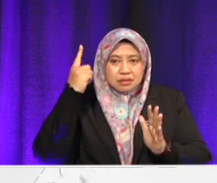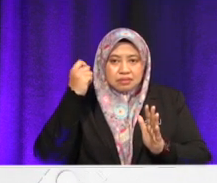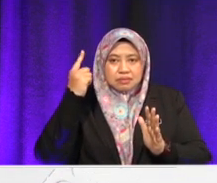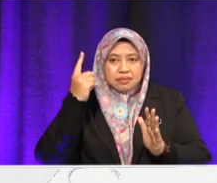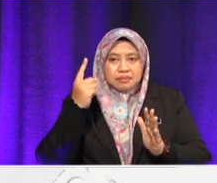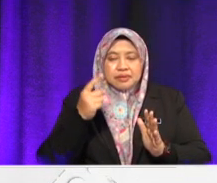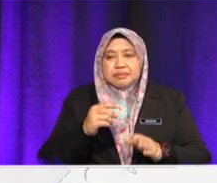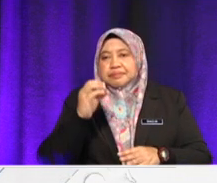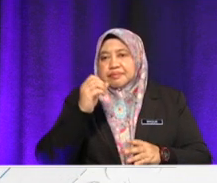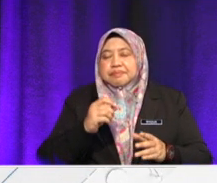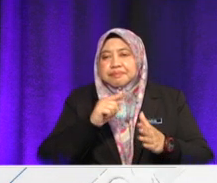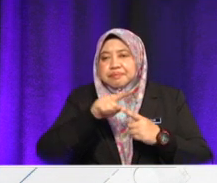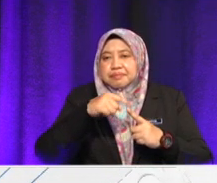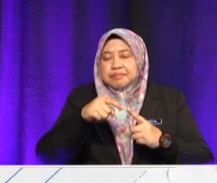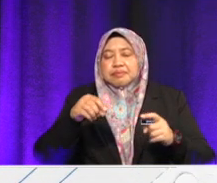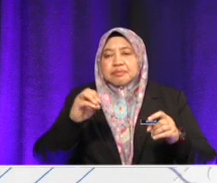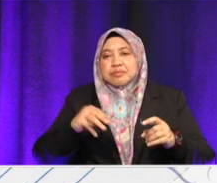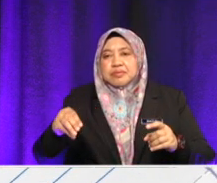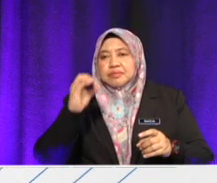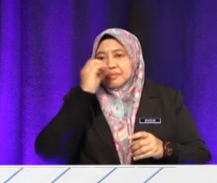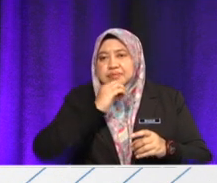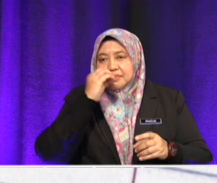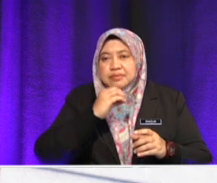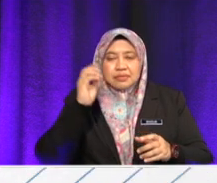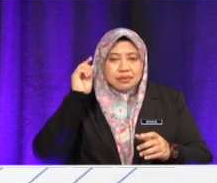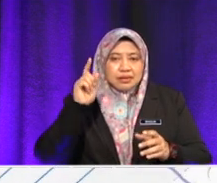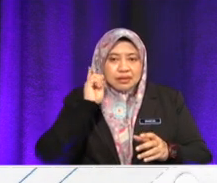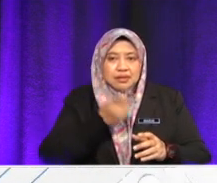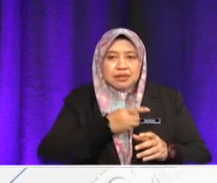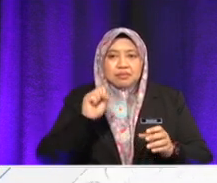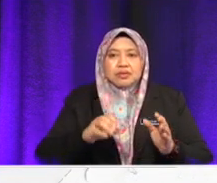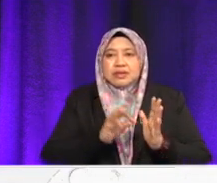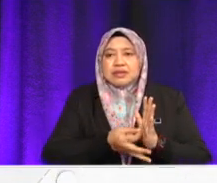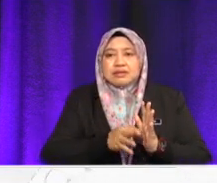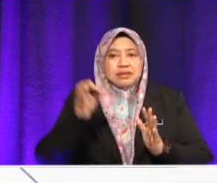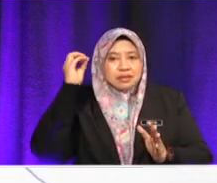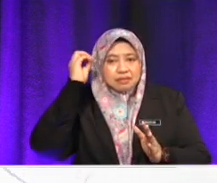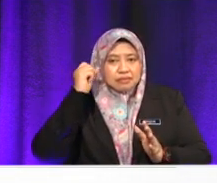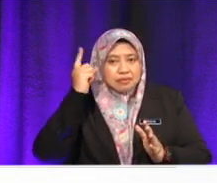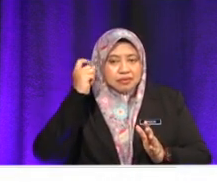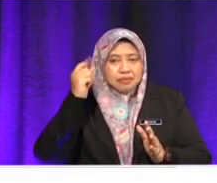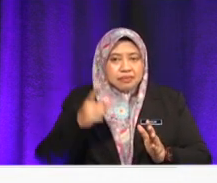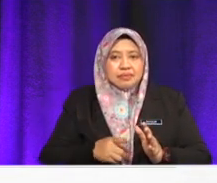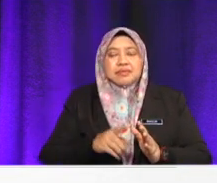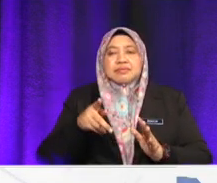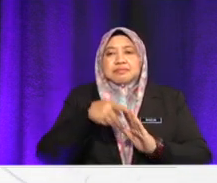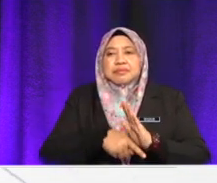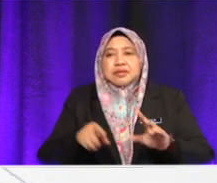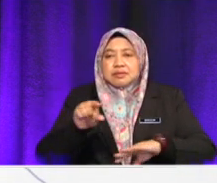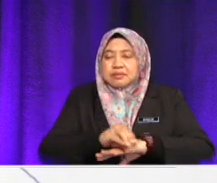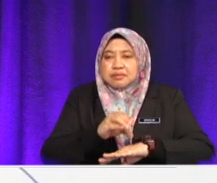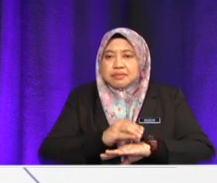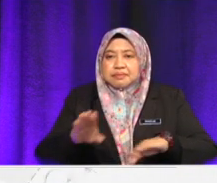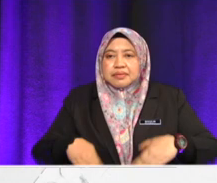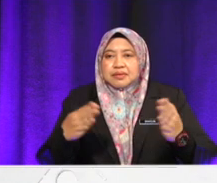kefahaman ini Antara Ada banyak lagi antara kefahaman pengetahuan penggunaan bahasa yang tepat dan